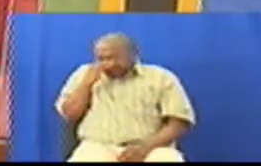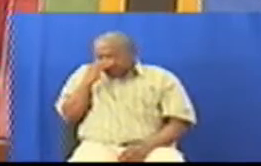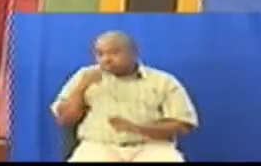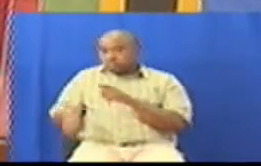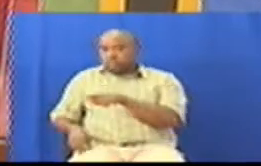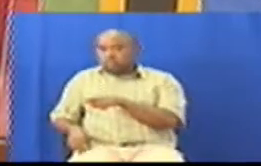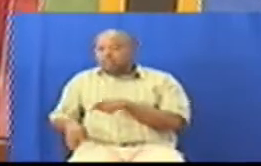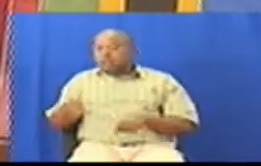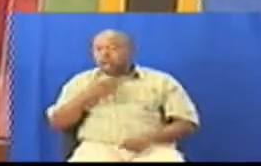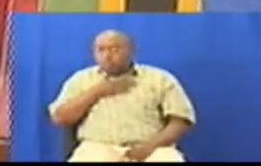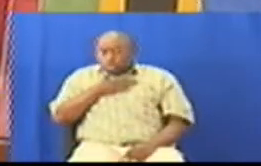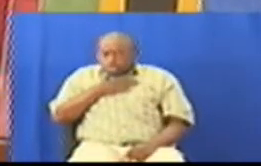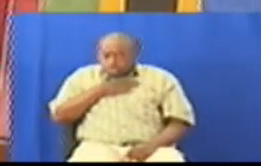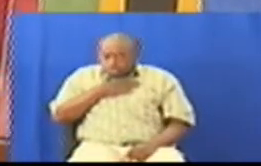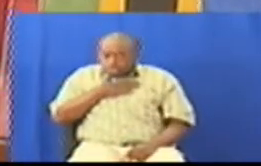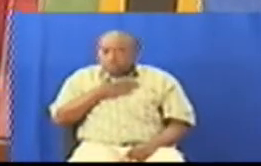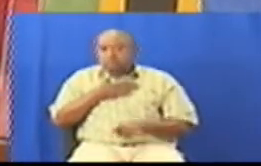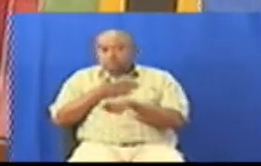au akamkoolea, au